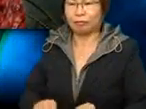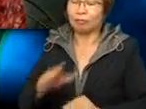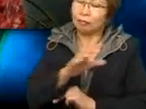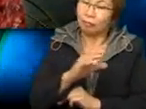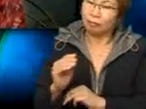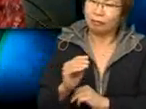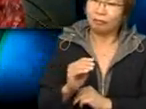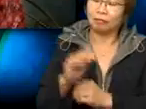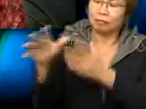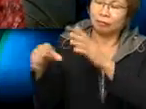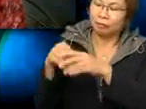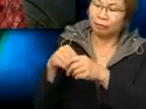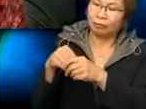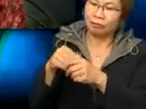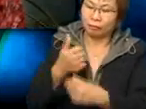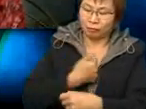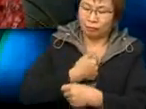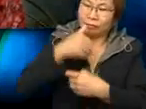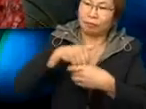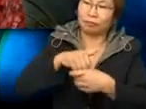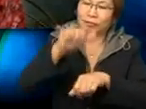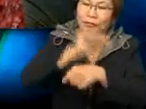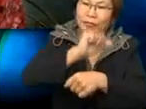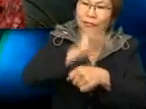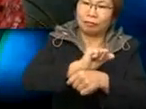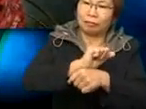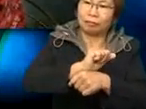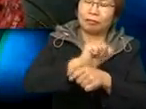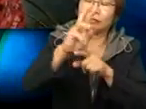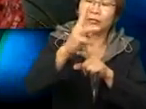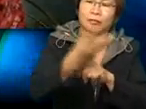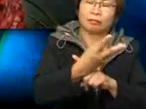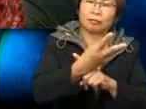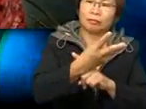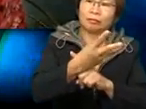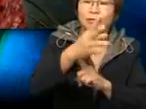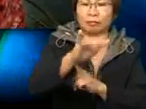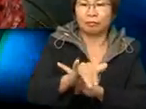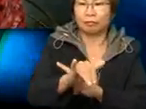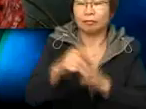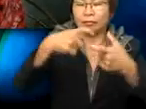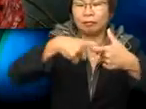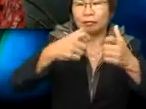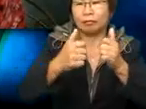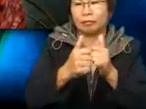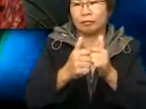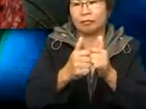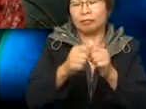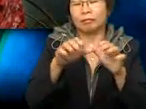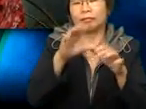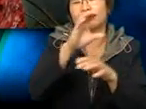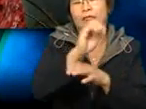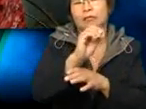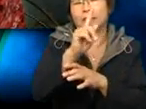dan melibatkan diri dalam kerja-kerja kebajikan yang berkaitan dengan